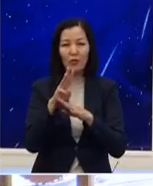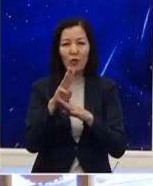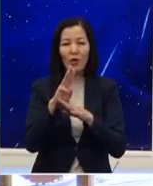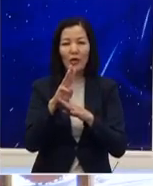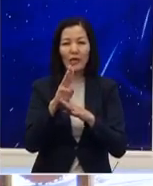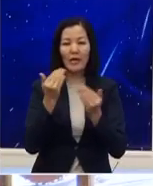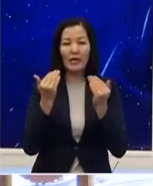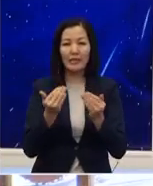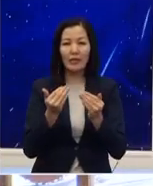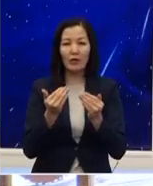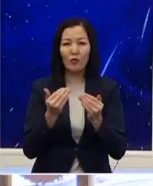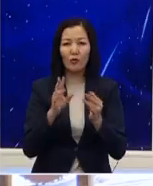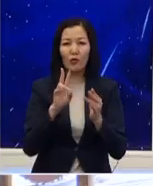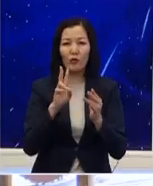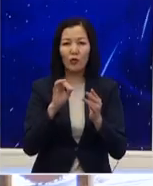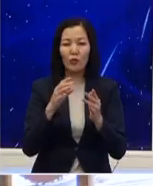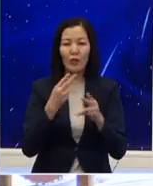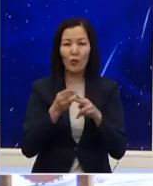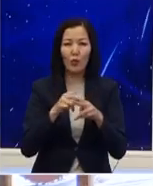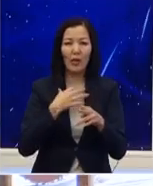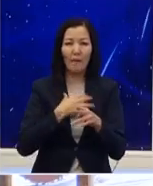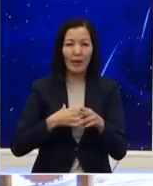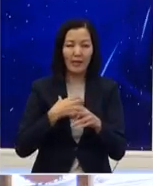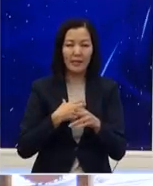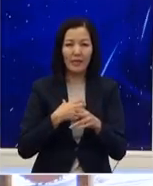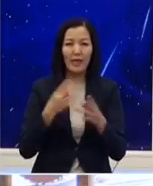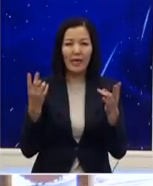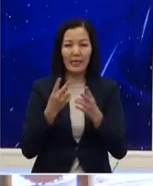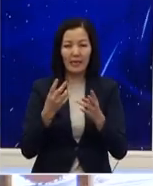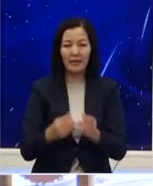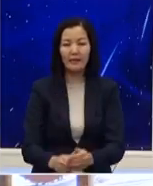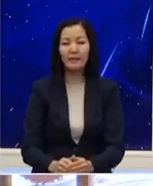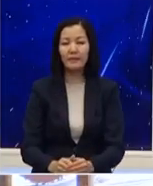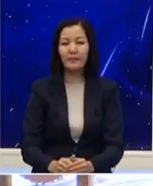мәртебесін анықтау туралы нормалар өте маңызды. Бүгін өте керек нәрсе.